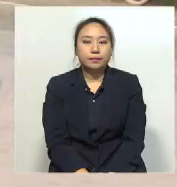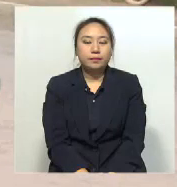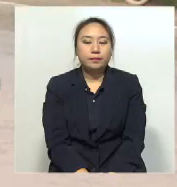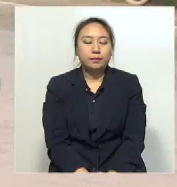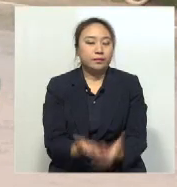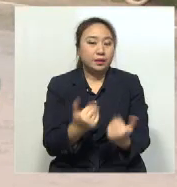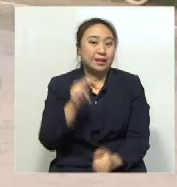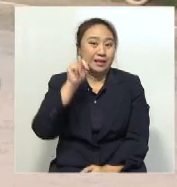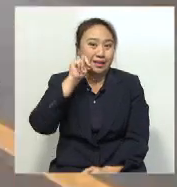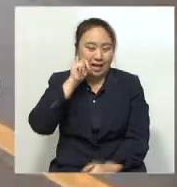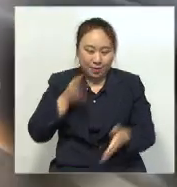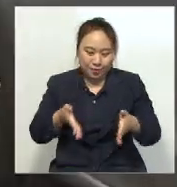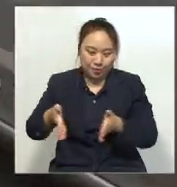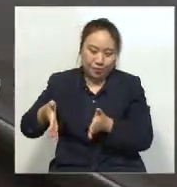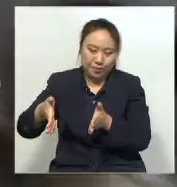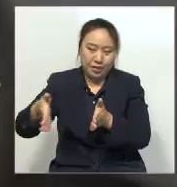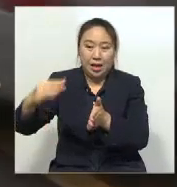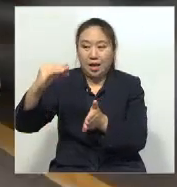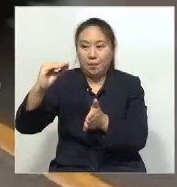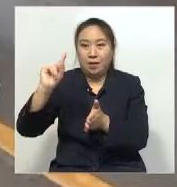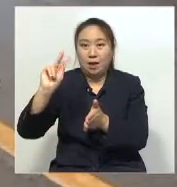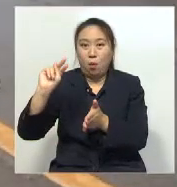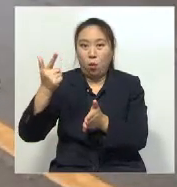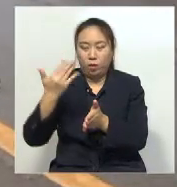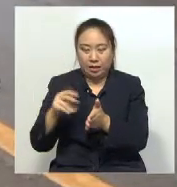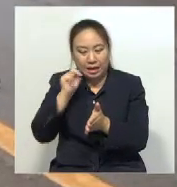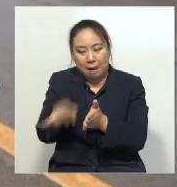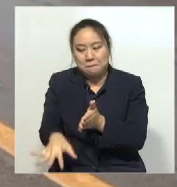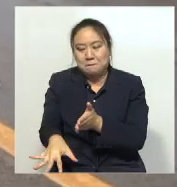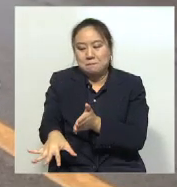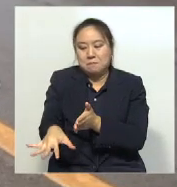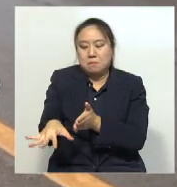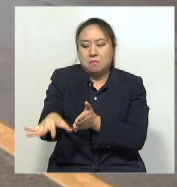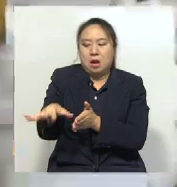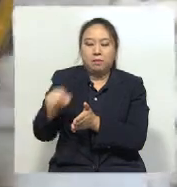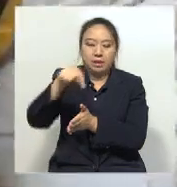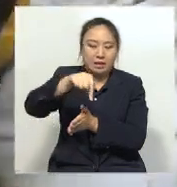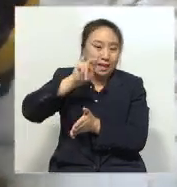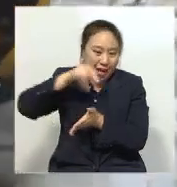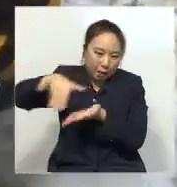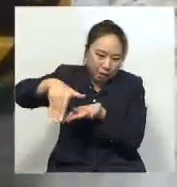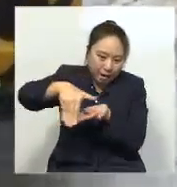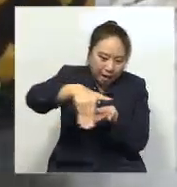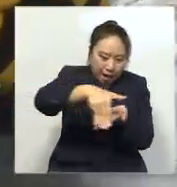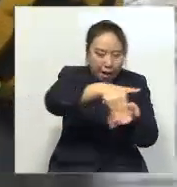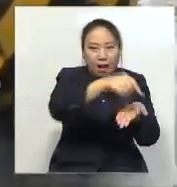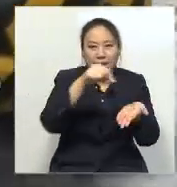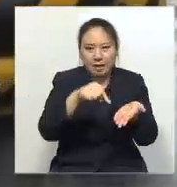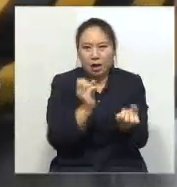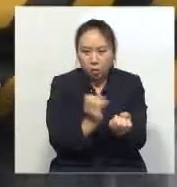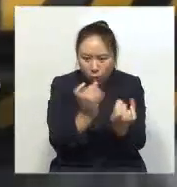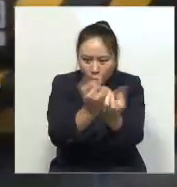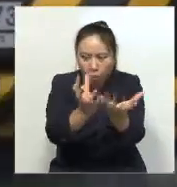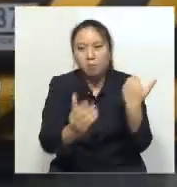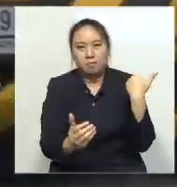ระดับน้ำโขงเพิ่มขึ้นนะคะส่งผลกระทบต่อลำน้ำสาขาหลากสายหลายสาขาค่ะได้แก่ลำน้ำส